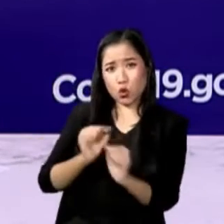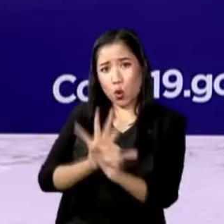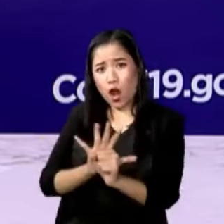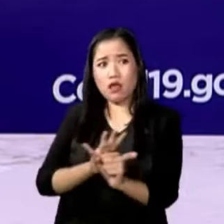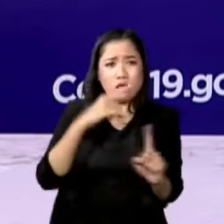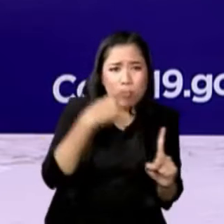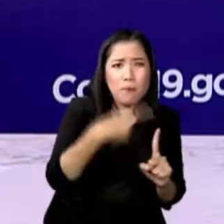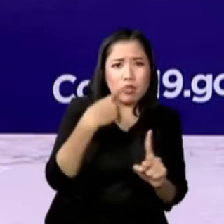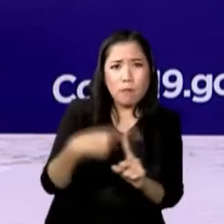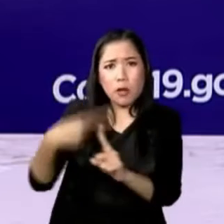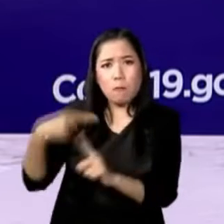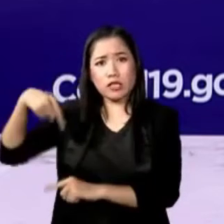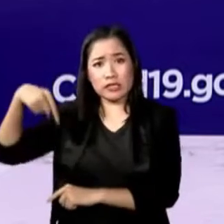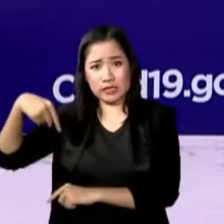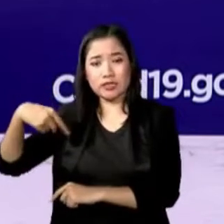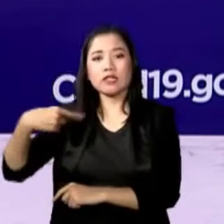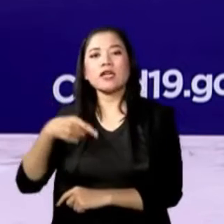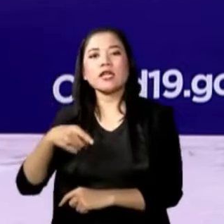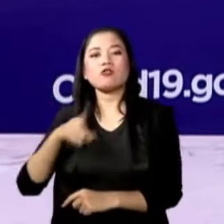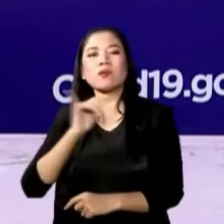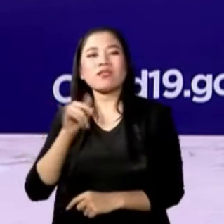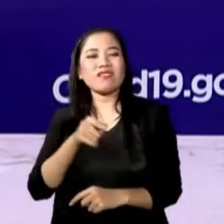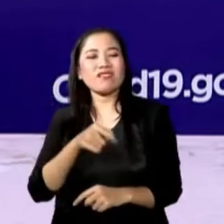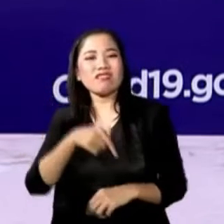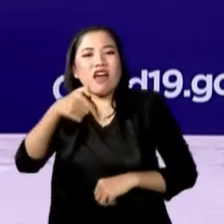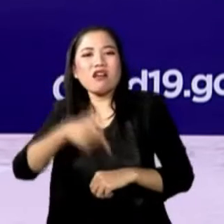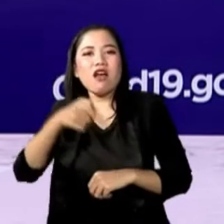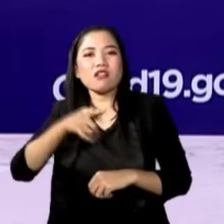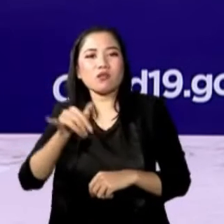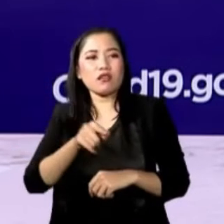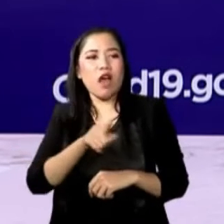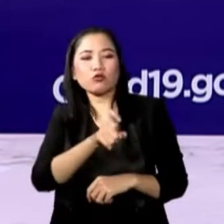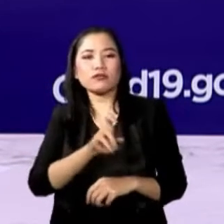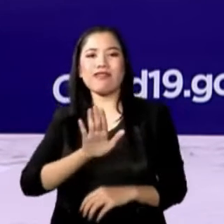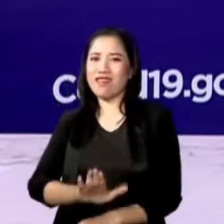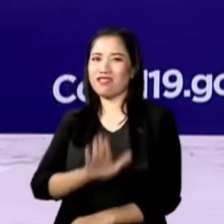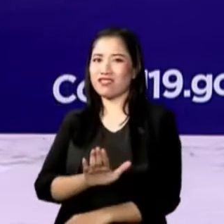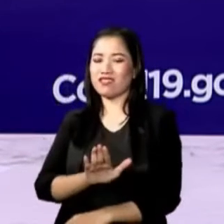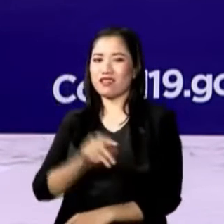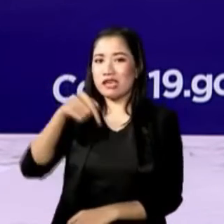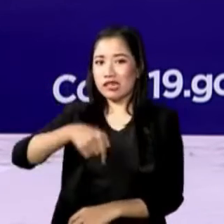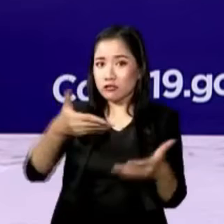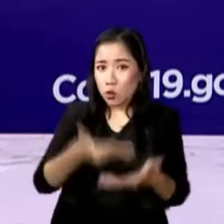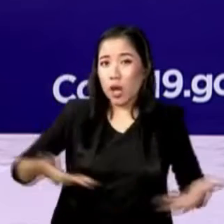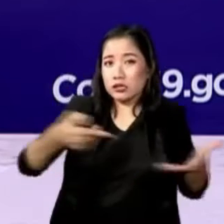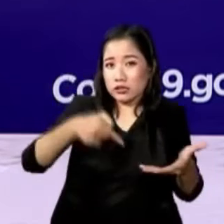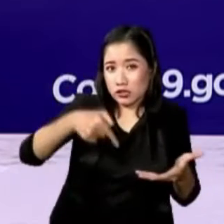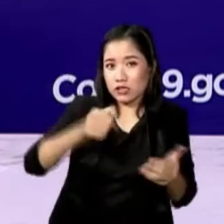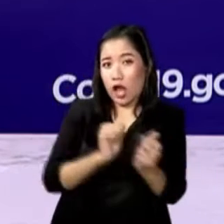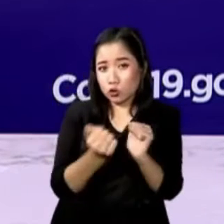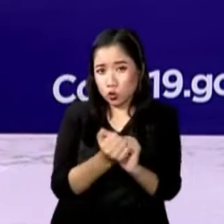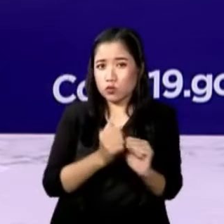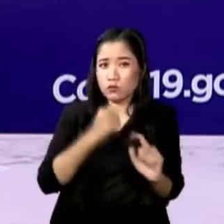beberapa minggu terakhir merupakan alarm nyaring bagi kita semua. Kejadian ini merupakan